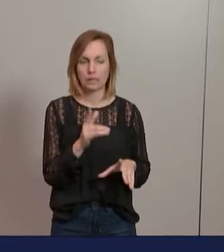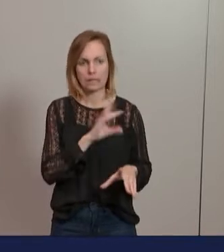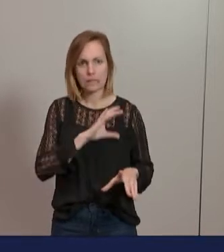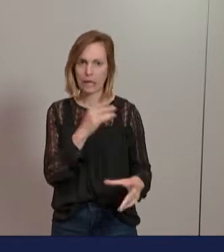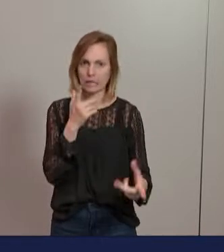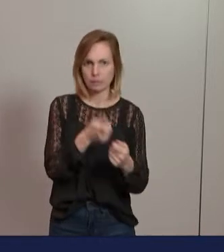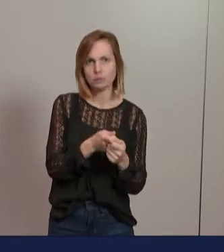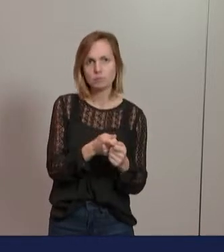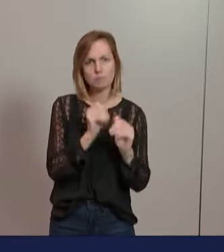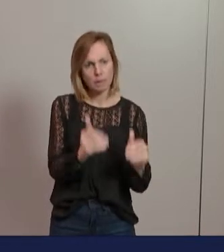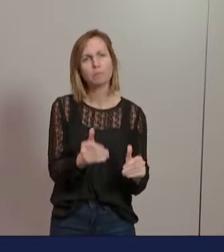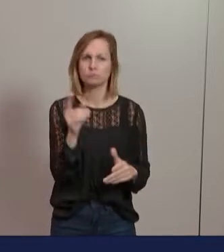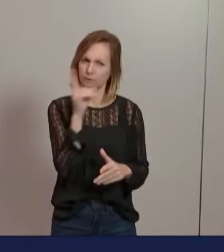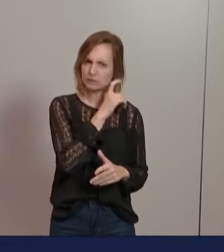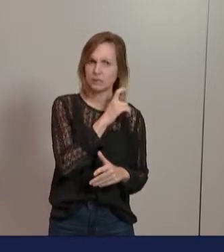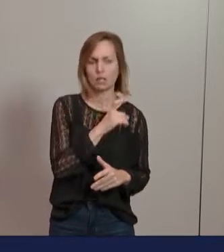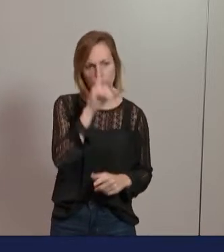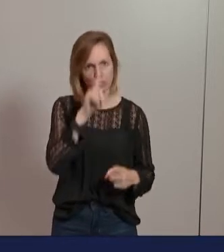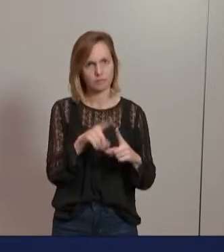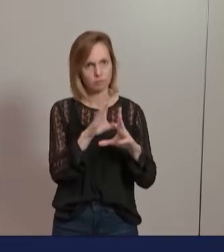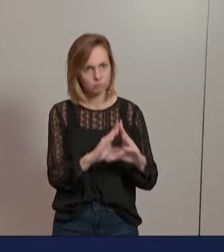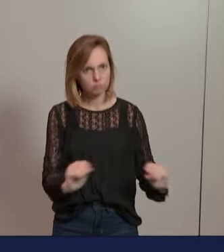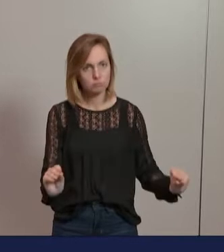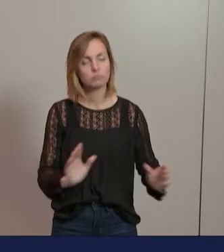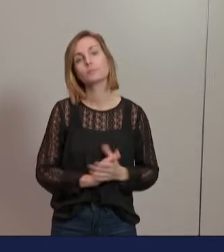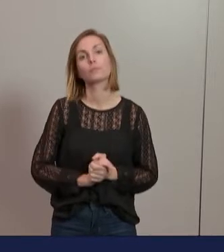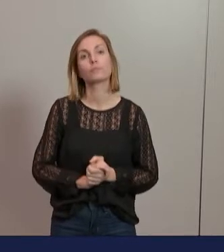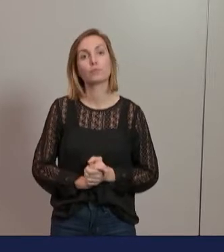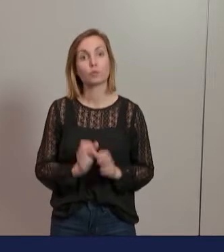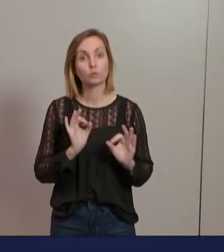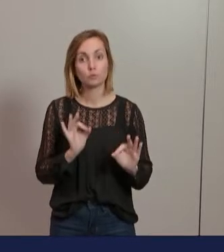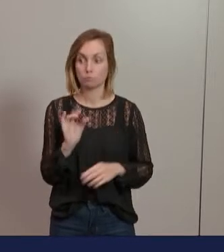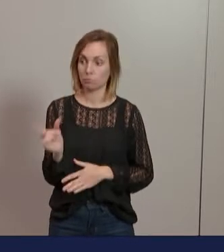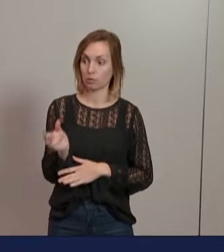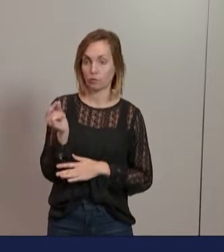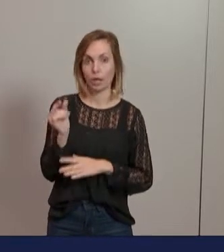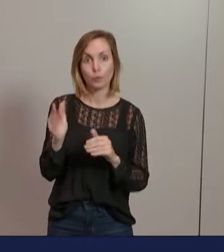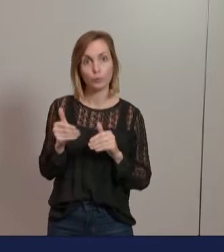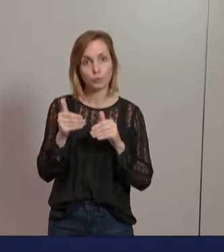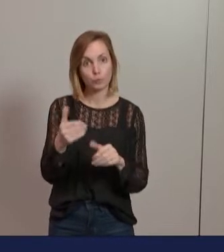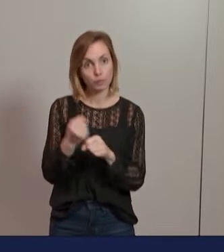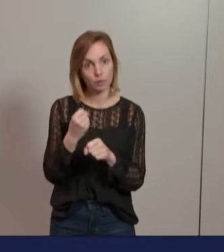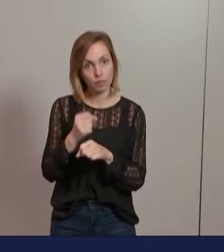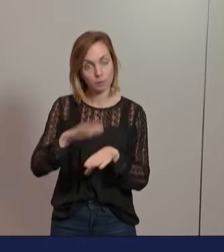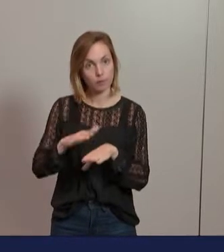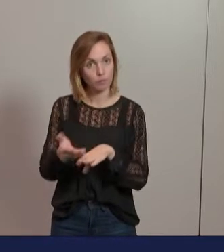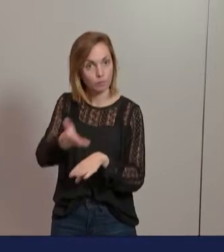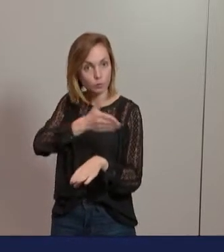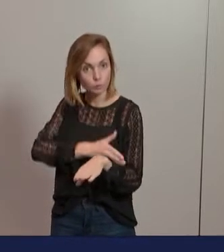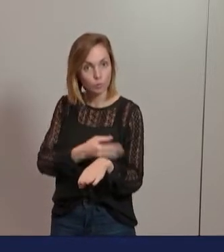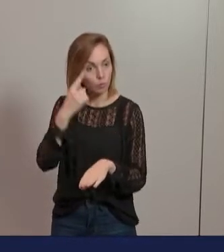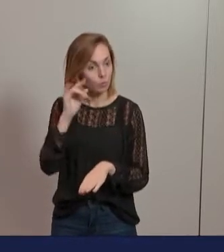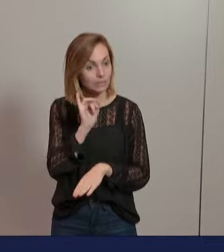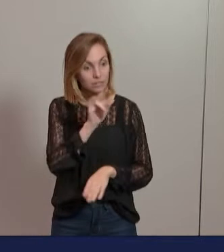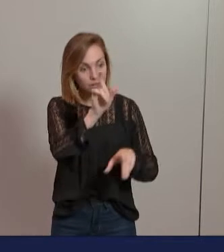plus de tranquillité. C'est pourquoi nous continuerons avec nos partenaires le travail de prévention, notamment auprès des plus